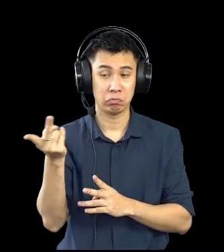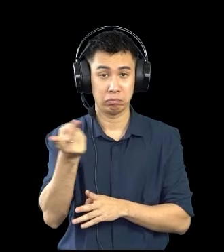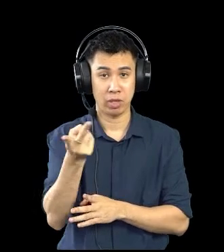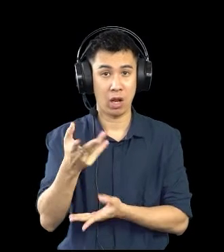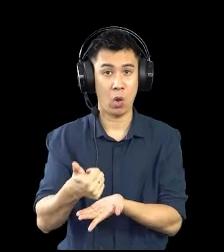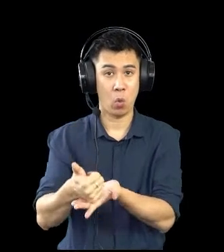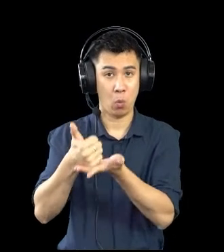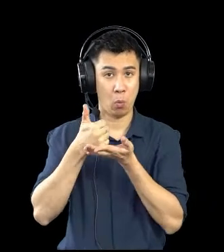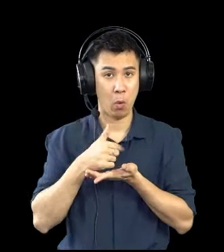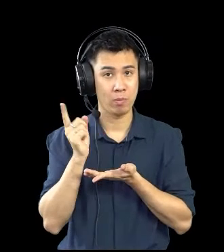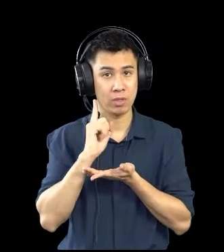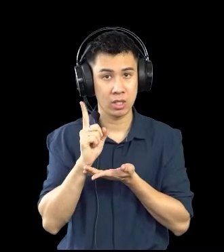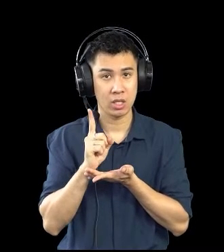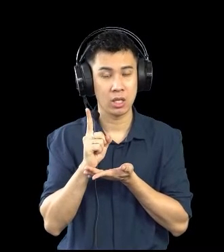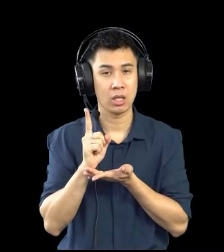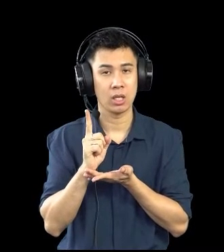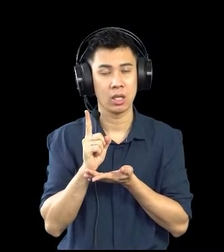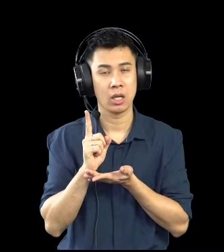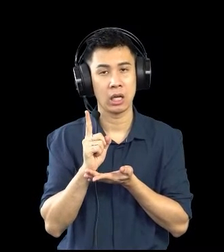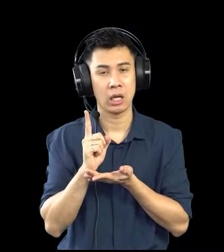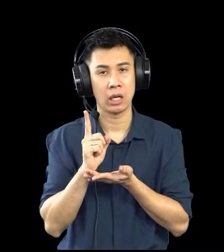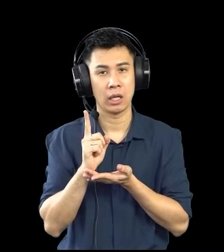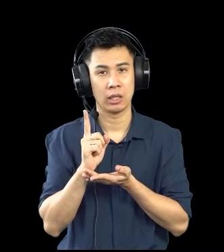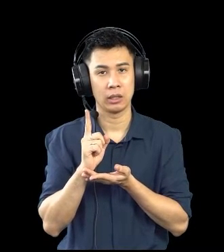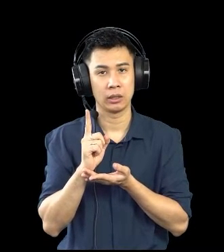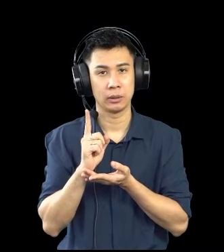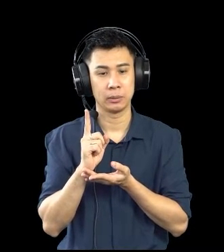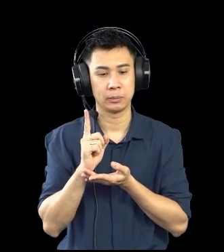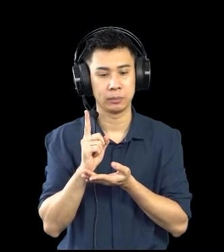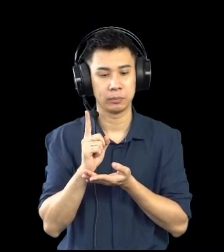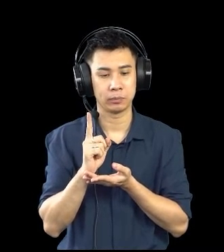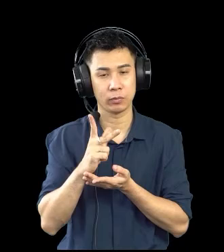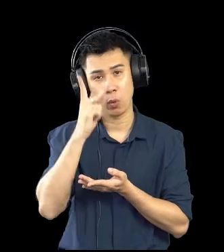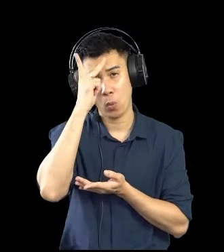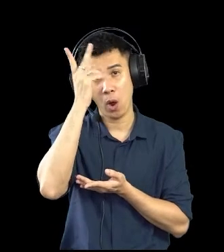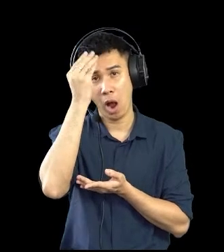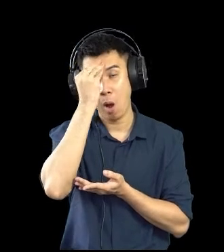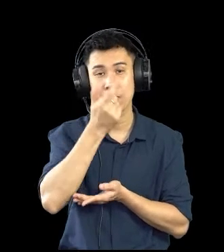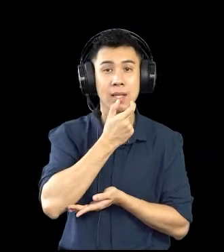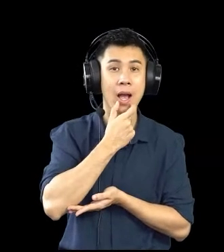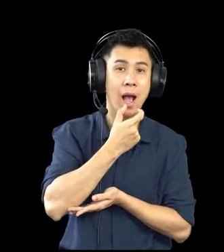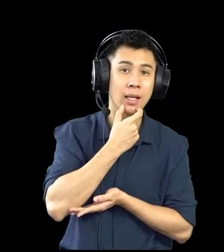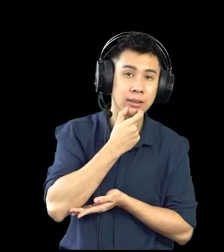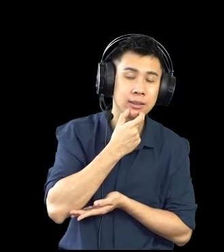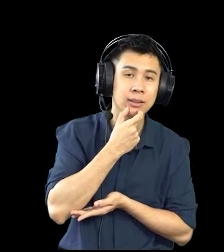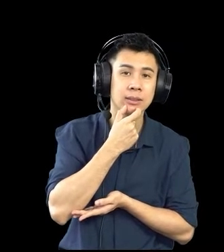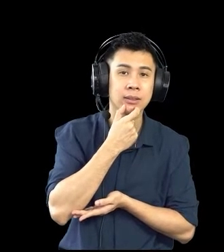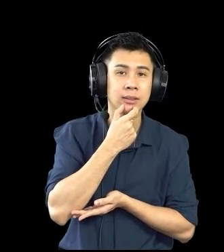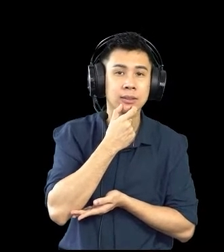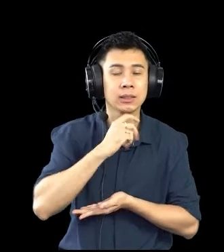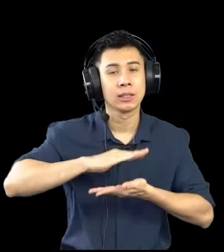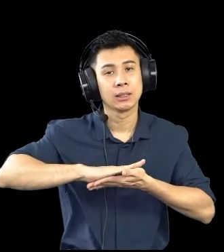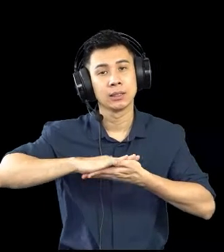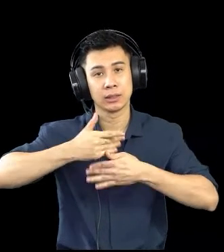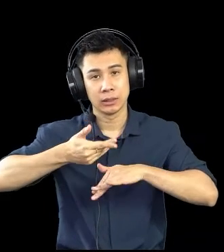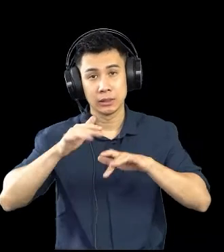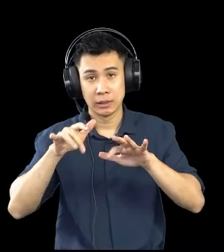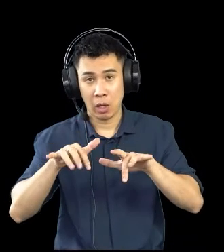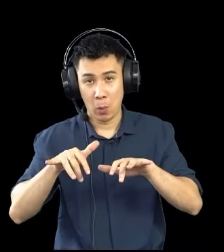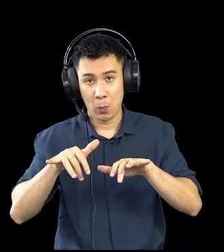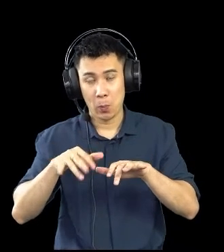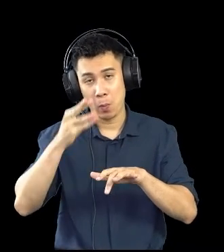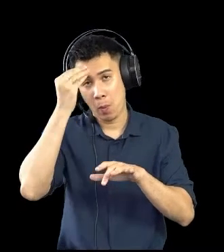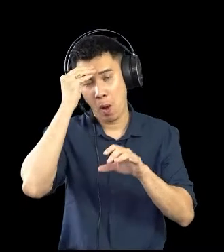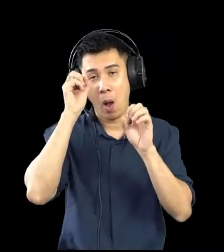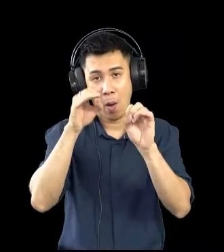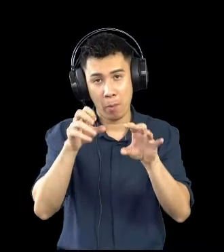đang cung cấp cho những ngôi trường này với những khóa học như khóa học tiếng Anh và khóa học và giảng dạy tin học. Đấy là hai